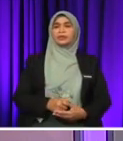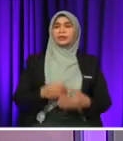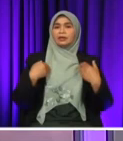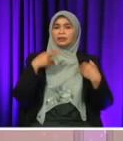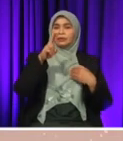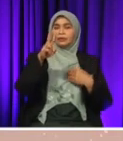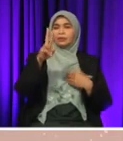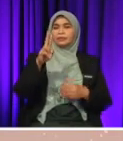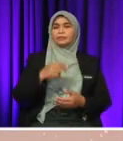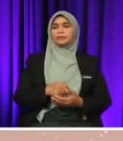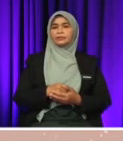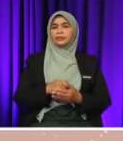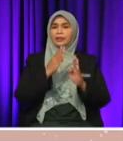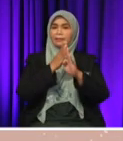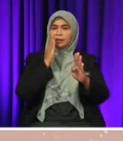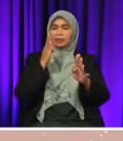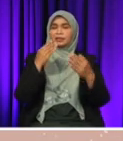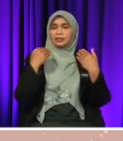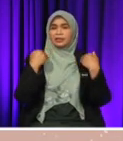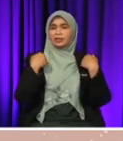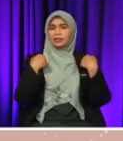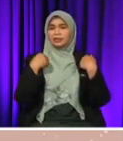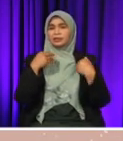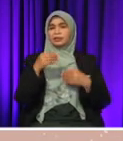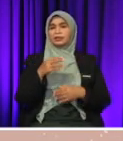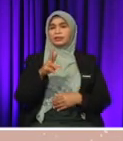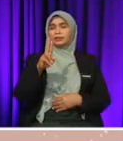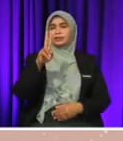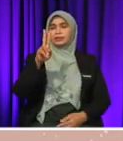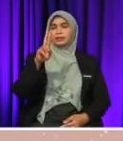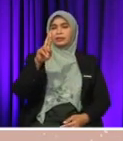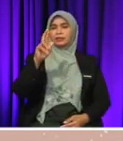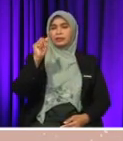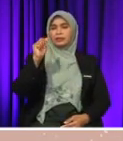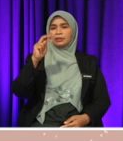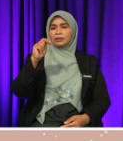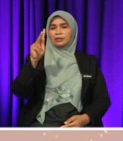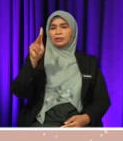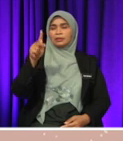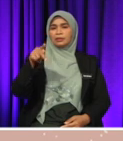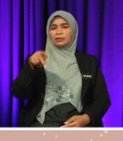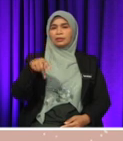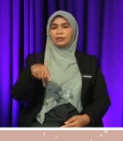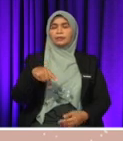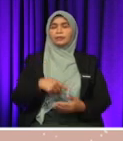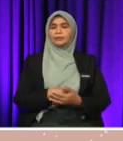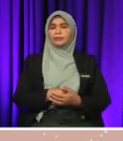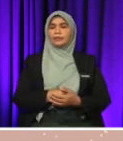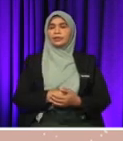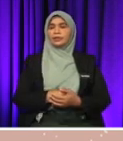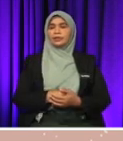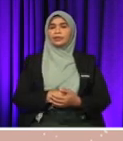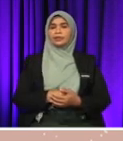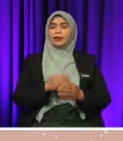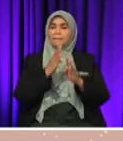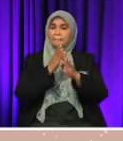Oke baris ini ada dua rangkap ini kita katakan sebagai rangkap baris Di